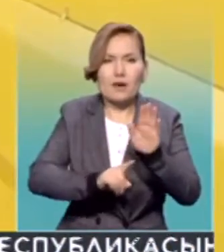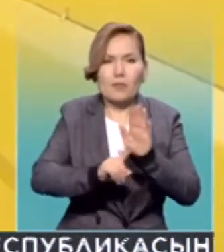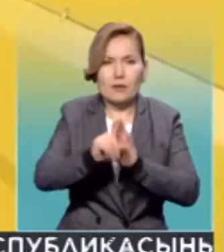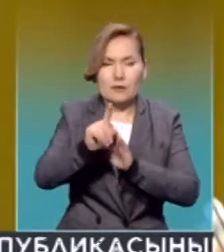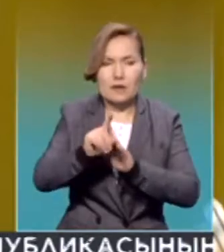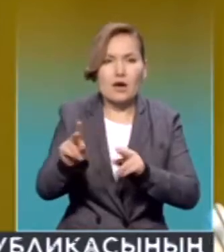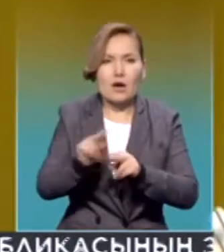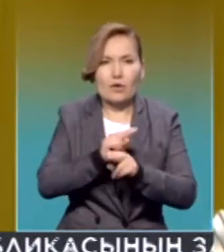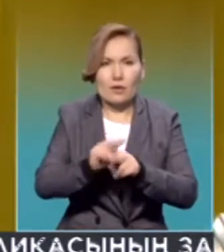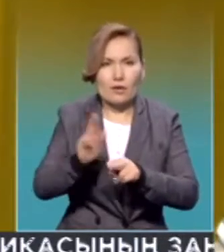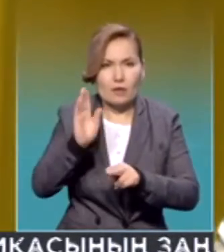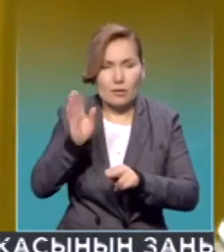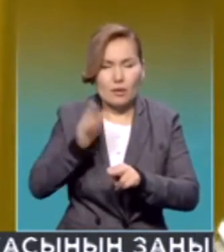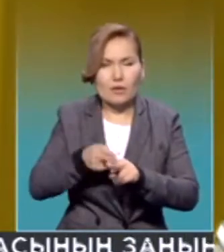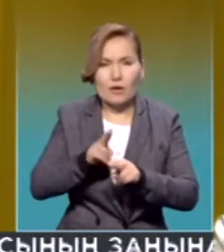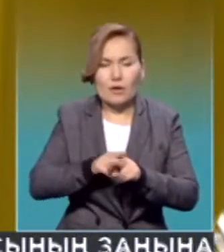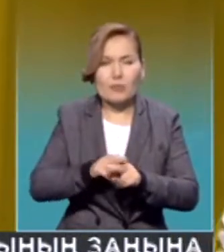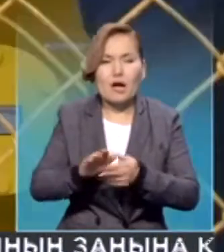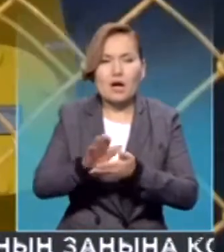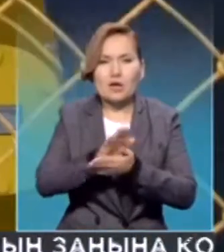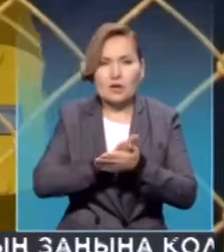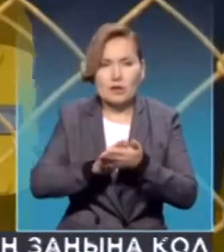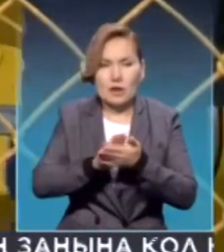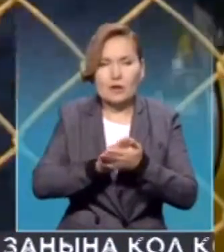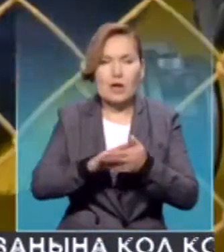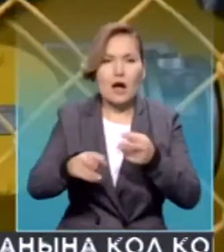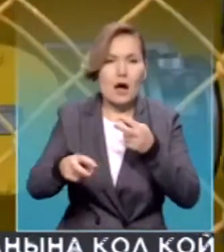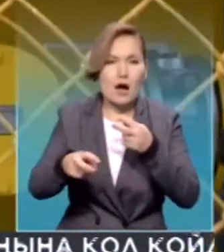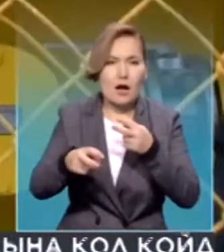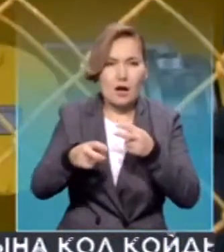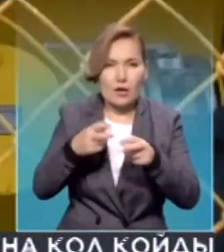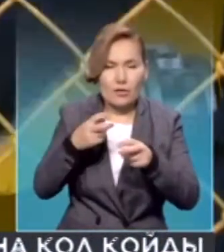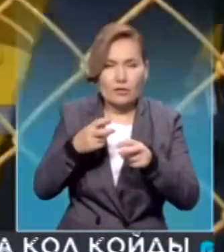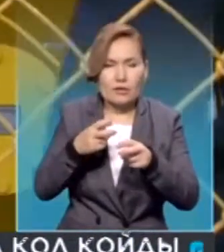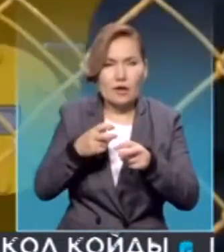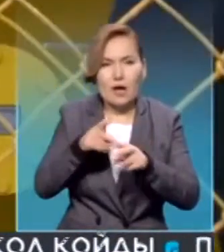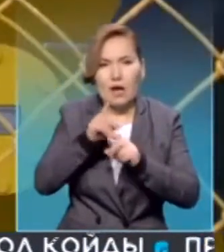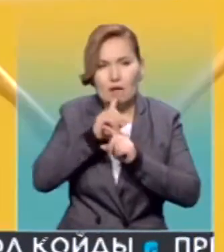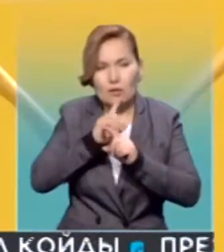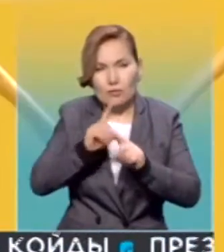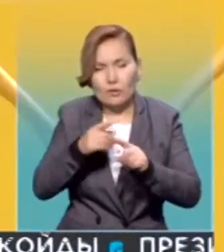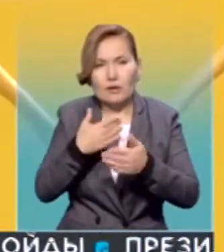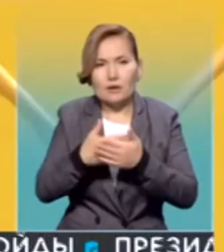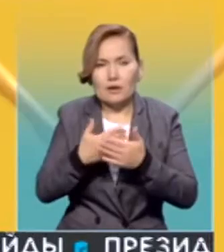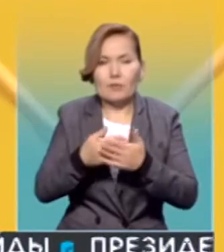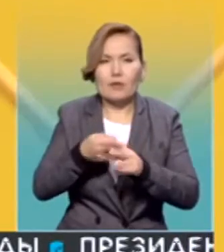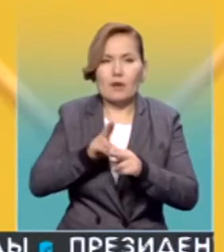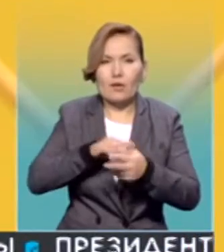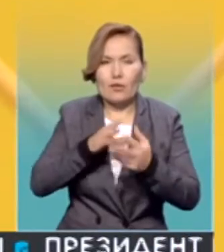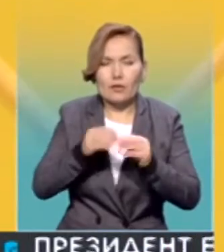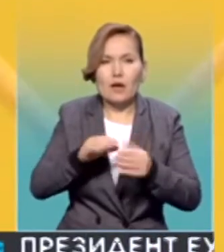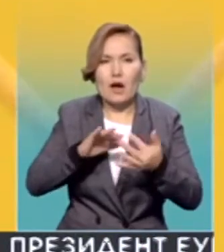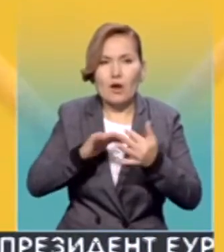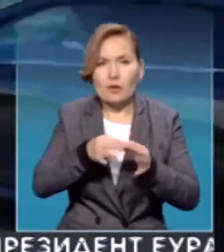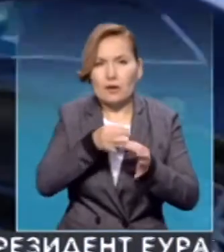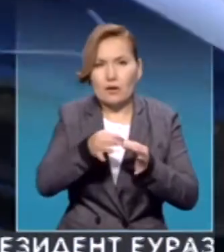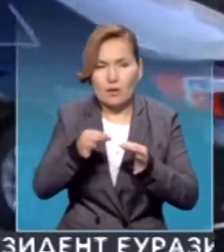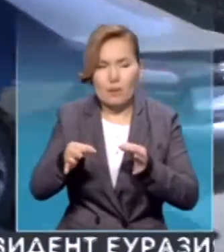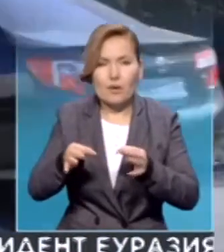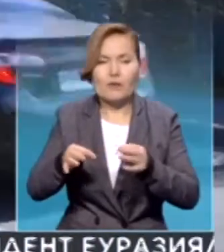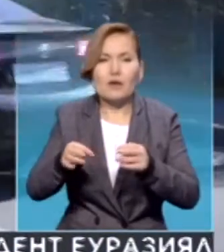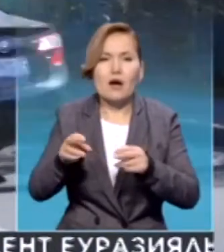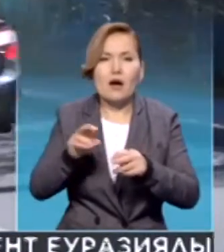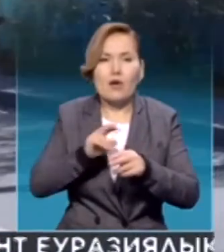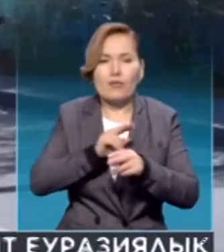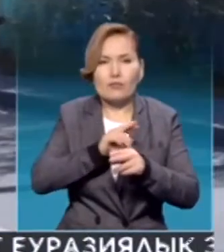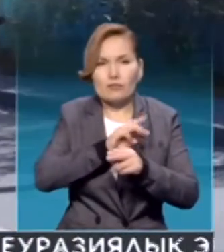көрөбүз. Эгерде эч кандай акоолор орун алмаса, онда ауылдарга таратууда баштайбыз. Алталды